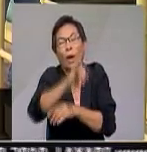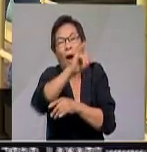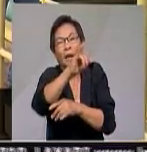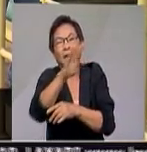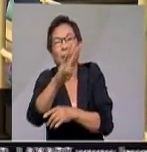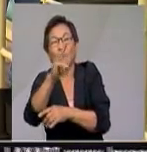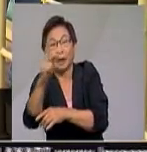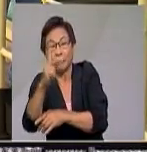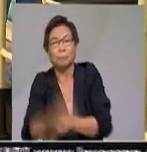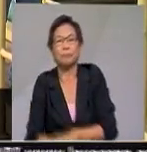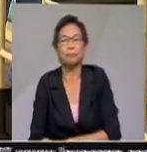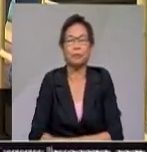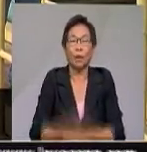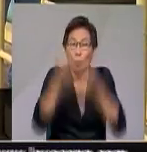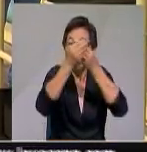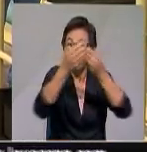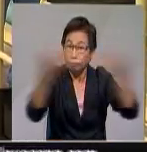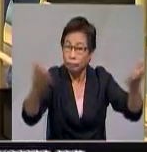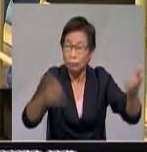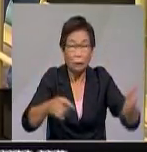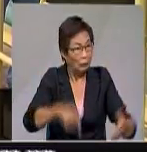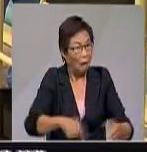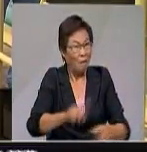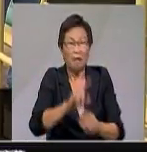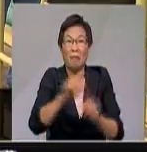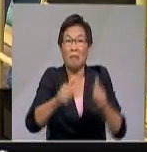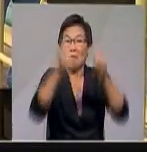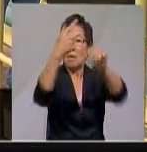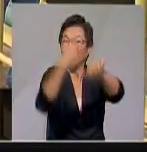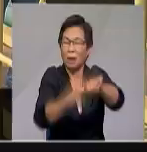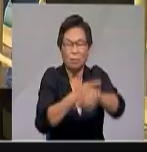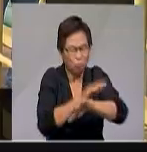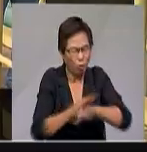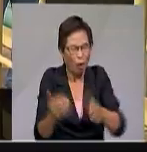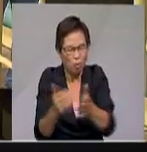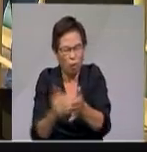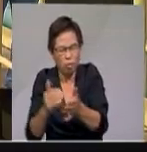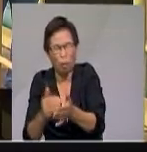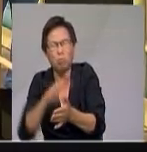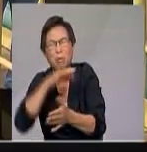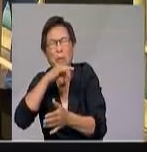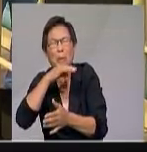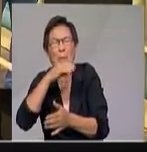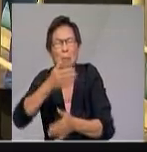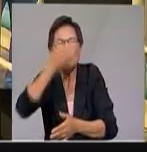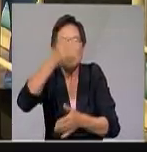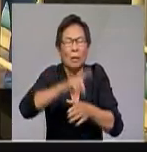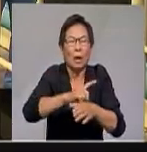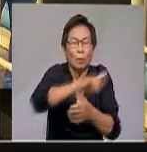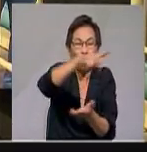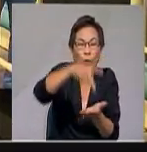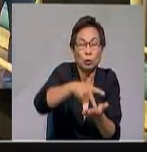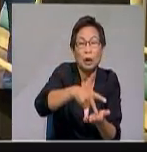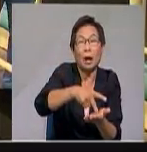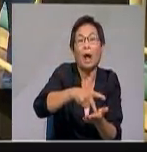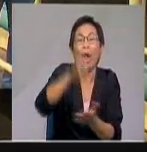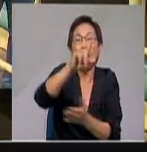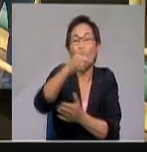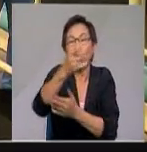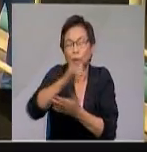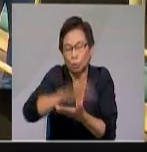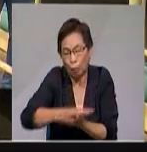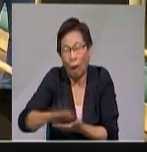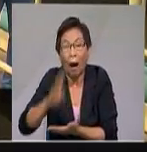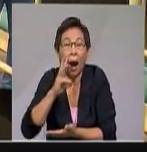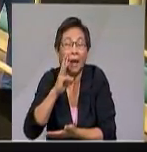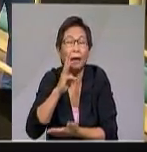IWK. Dan untuk pengetahuan anda, ini bukan kali pertama berlakunya pencemaran bau di pusat loji rawatan air Sungai Semenye ini.